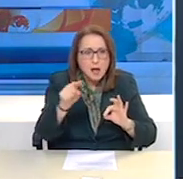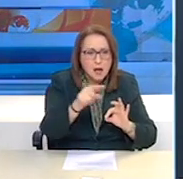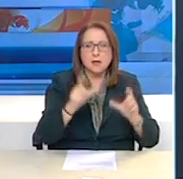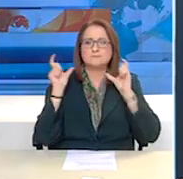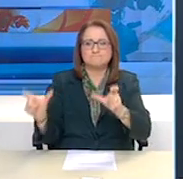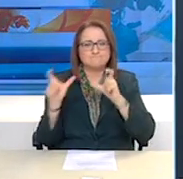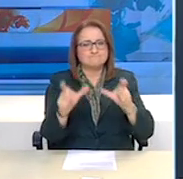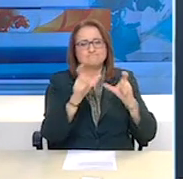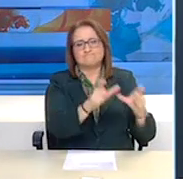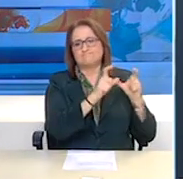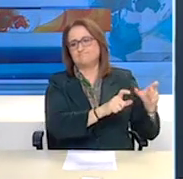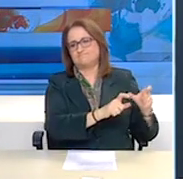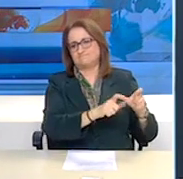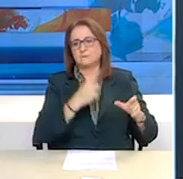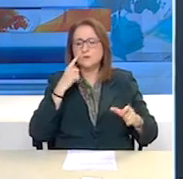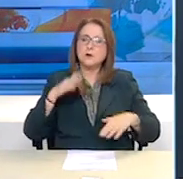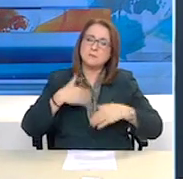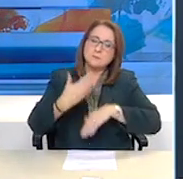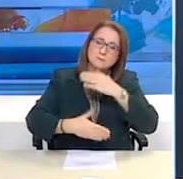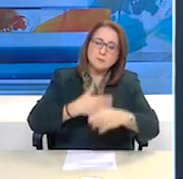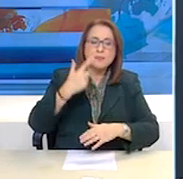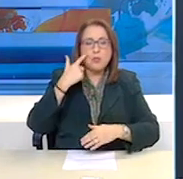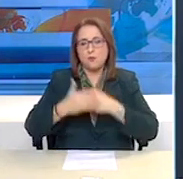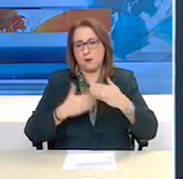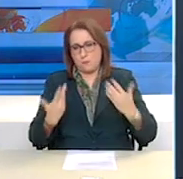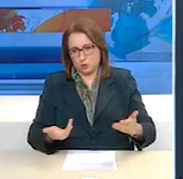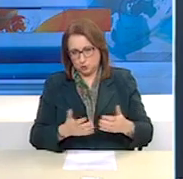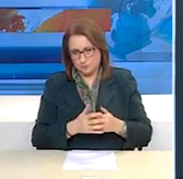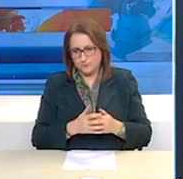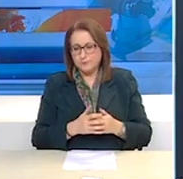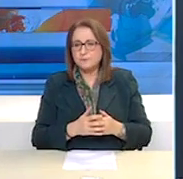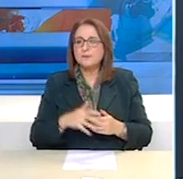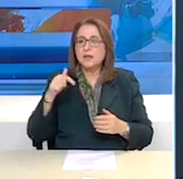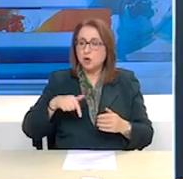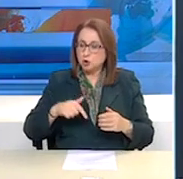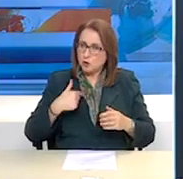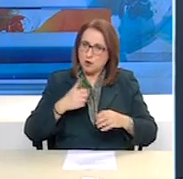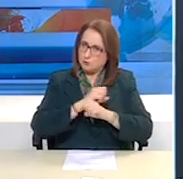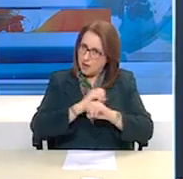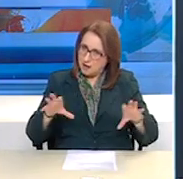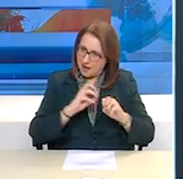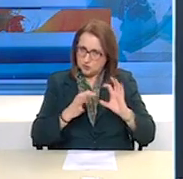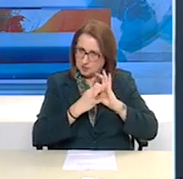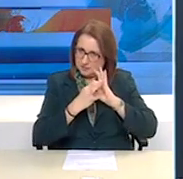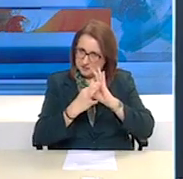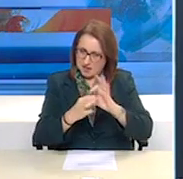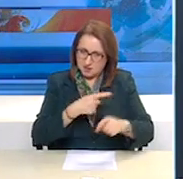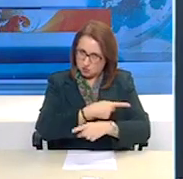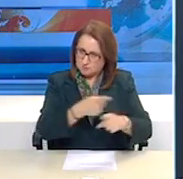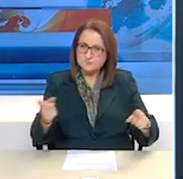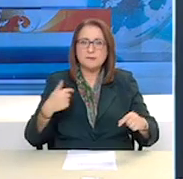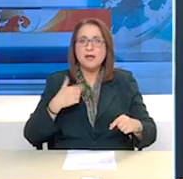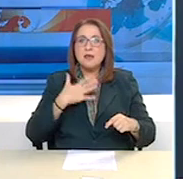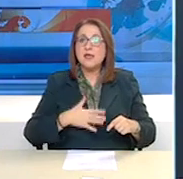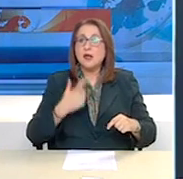ανάληψη πρωτοβουλειών ανάλογα με τις εξελίξεις. Στο σημείο αυτό, συνεχίζοντας την ενημέρωση, θα ήθελα να σας